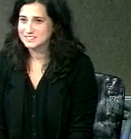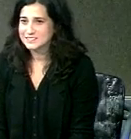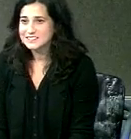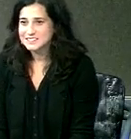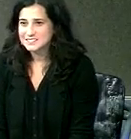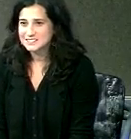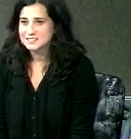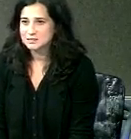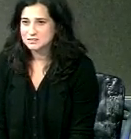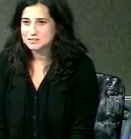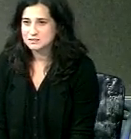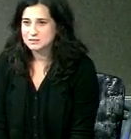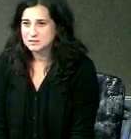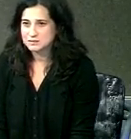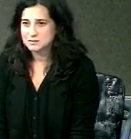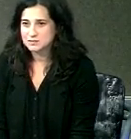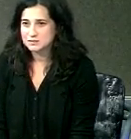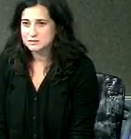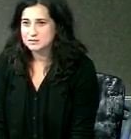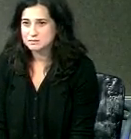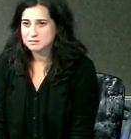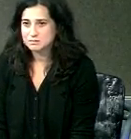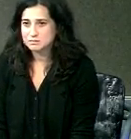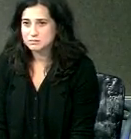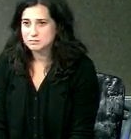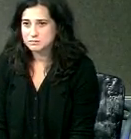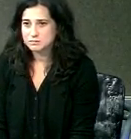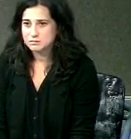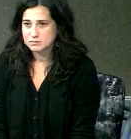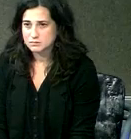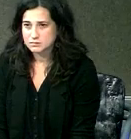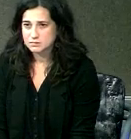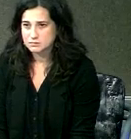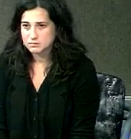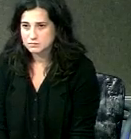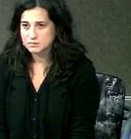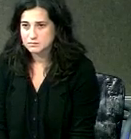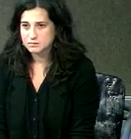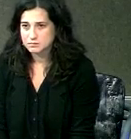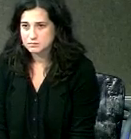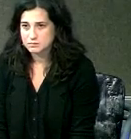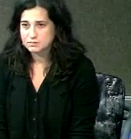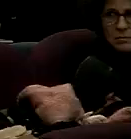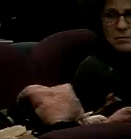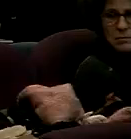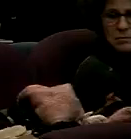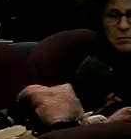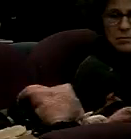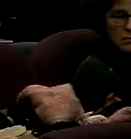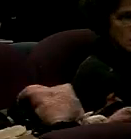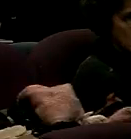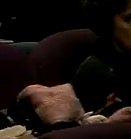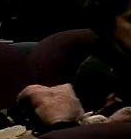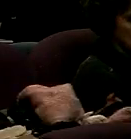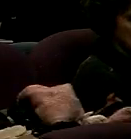Bonjour, Perrine Dupré, médecin généraliste à Nailloux. J'avais juste une question par rapport quand vous dites qu'il faut encourager l'allaitement, parce que finalement les substances passent encore dans le